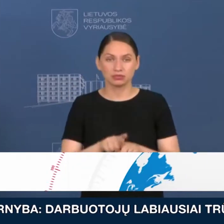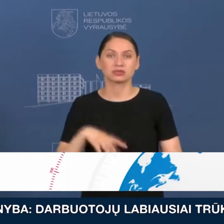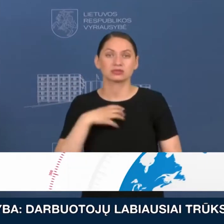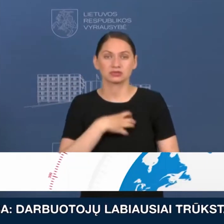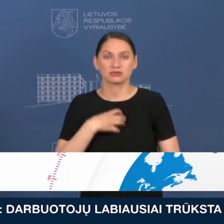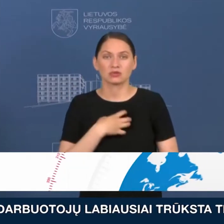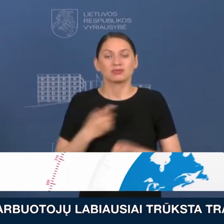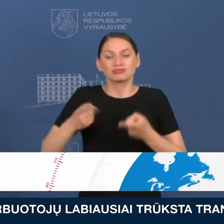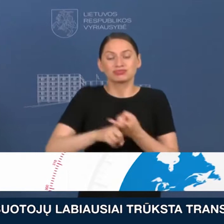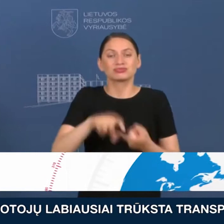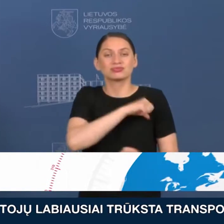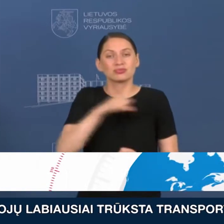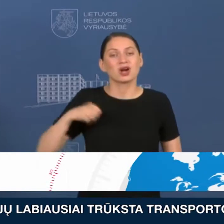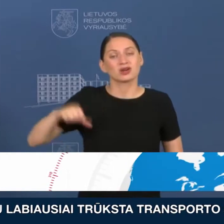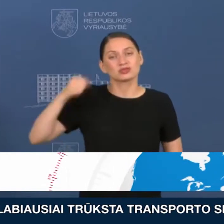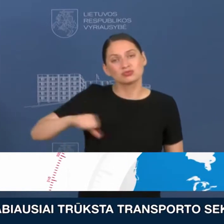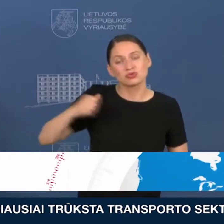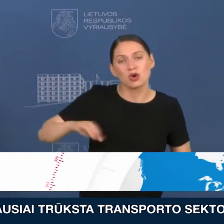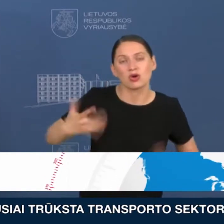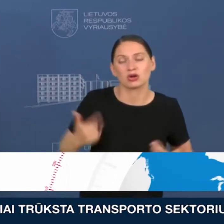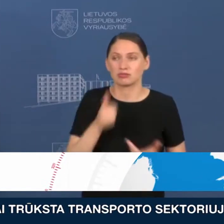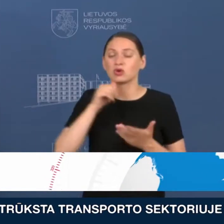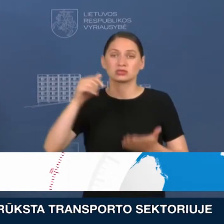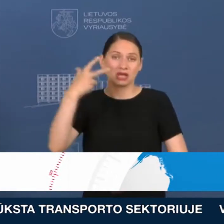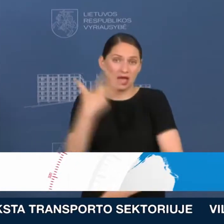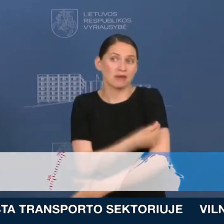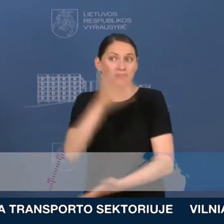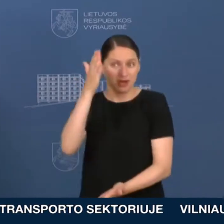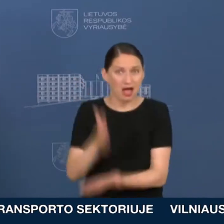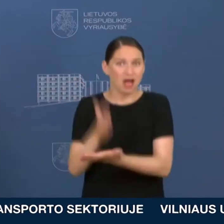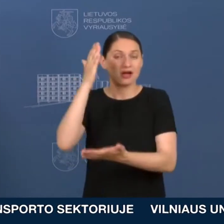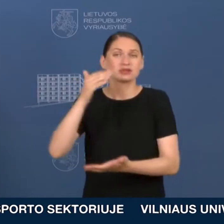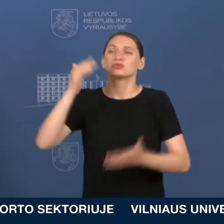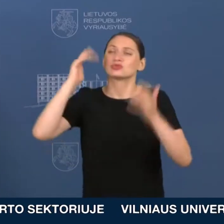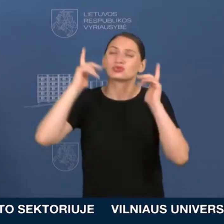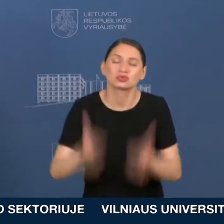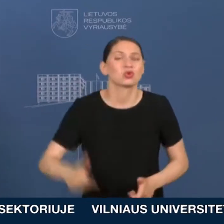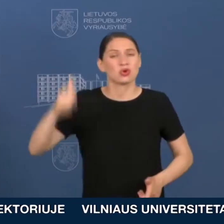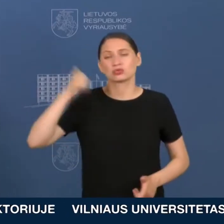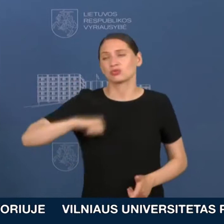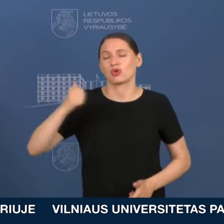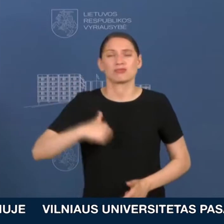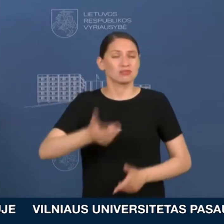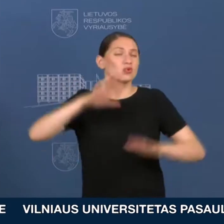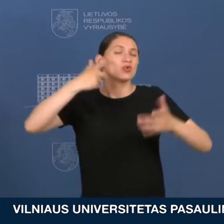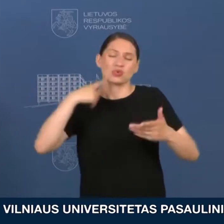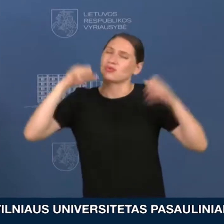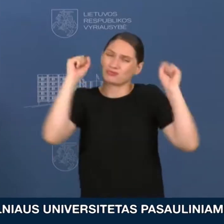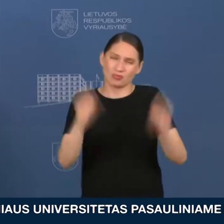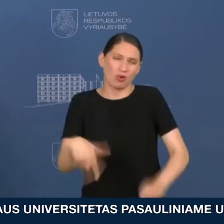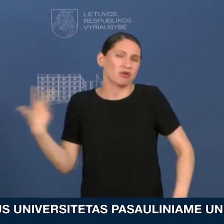kas priklauso ir nuo mūsų pačių. Tai yra kiek žmonių pasinaudos galimybę skiepytis, kurios dabar jau yra tikrai pakankamai plačios ir manau, kad